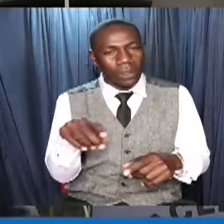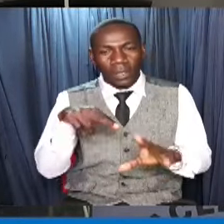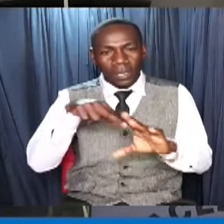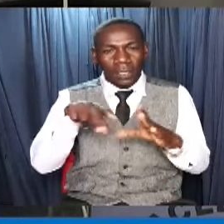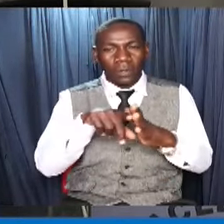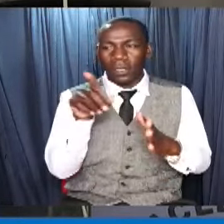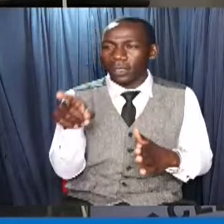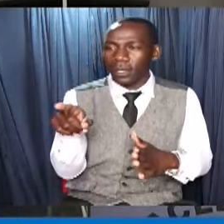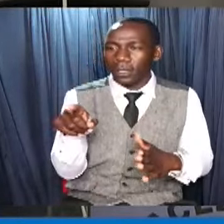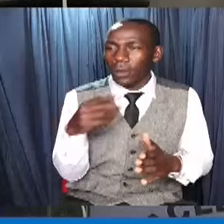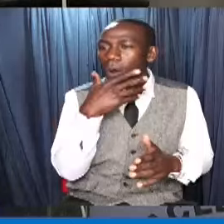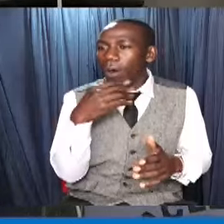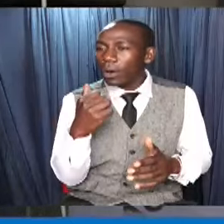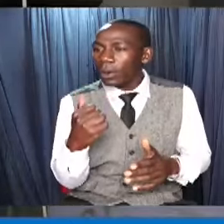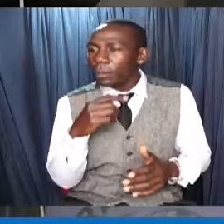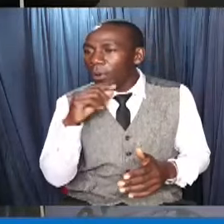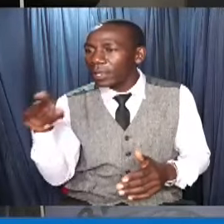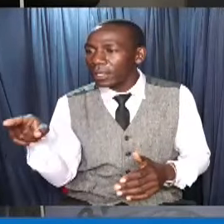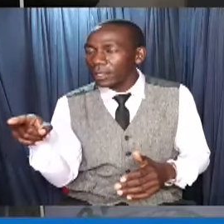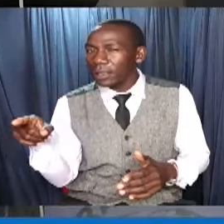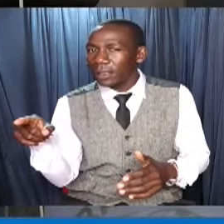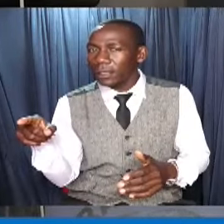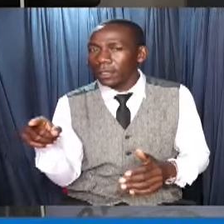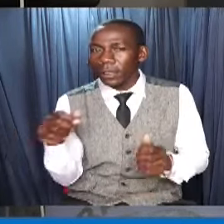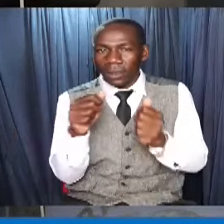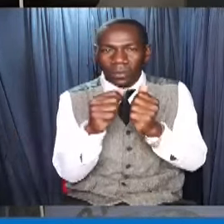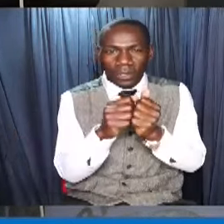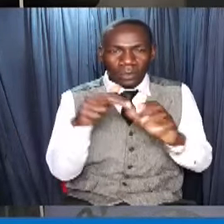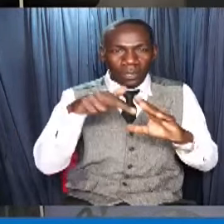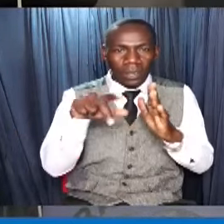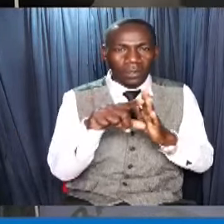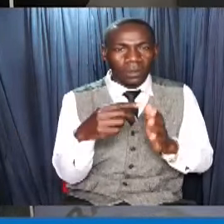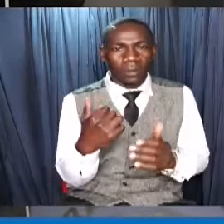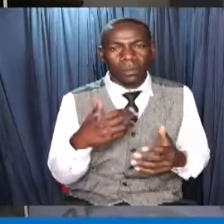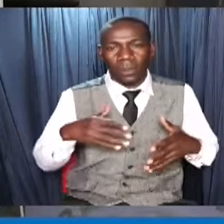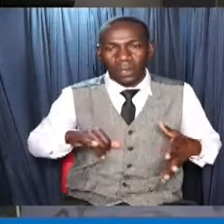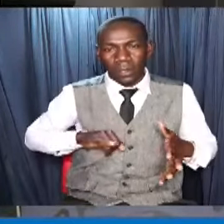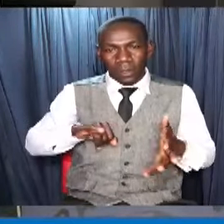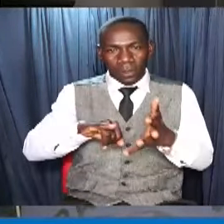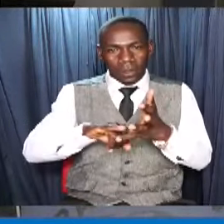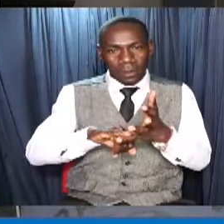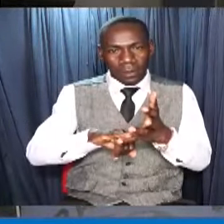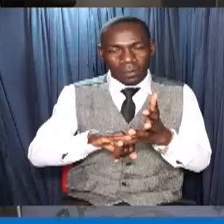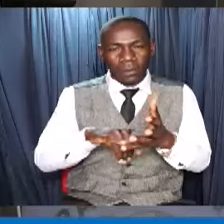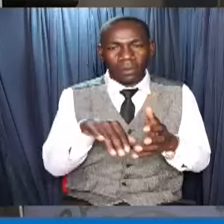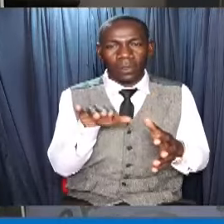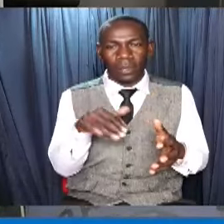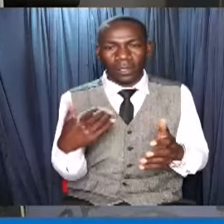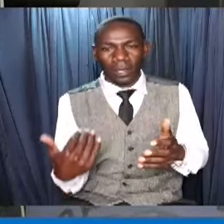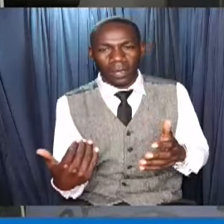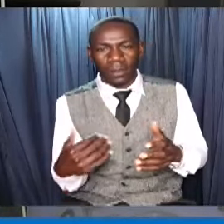huyu. This in-law. Mjukuu huyu. This grandperson. Aya na mke wako mdogo. Mke wako mdogo yule. Your younger